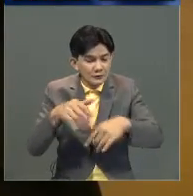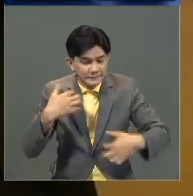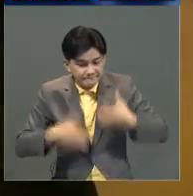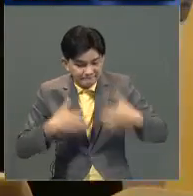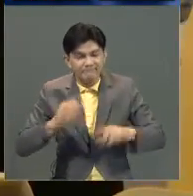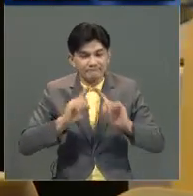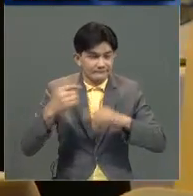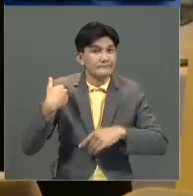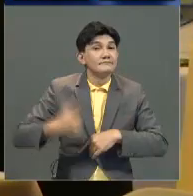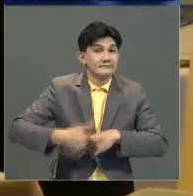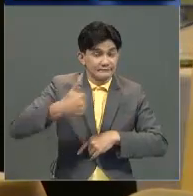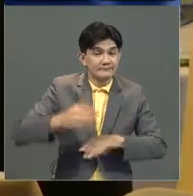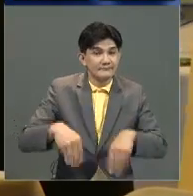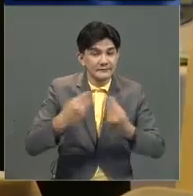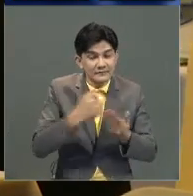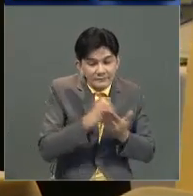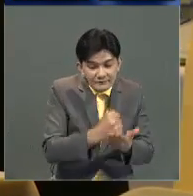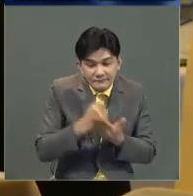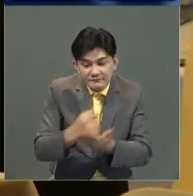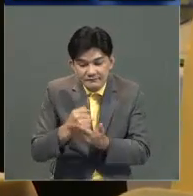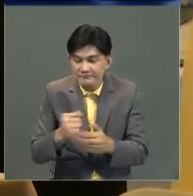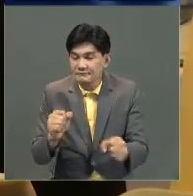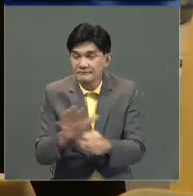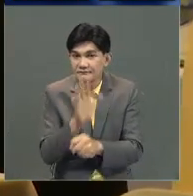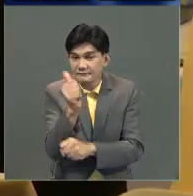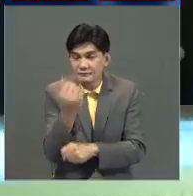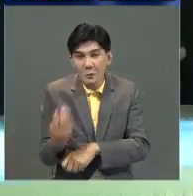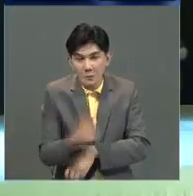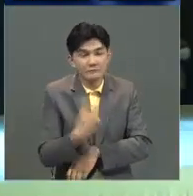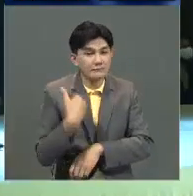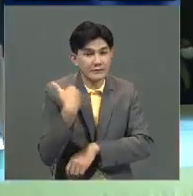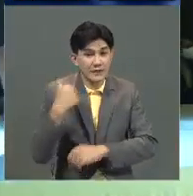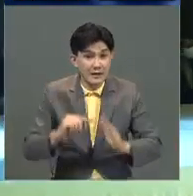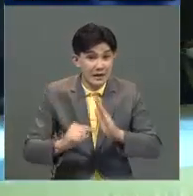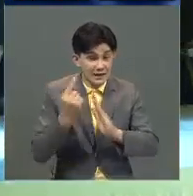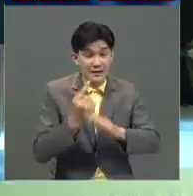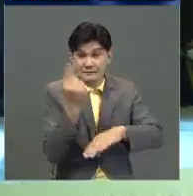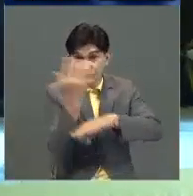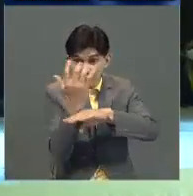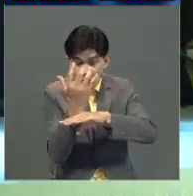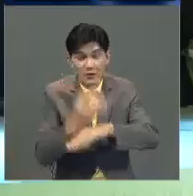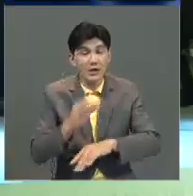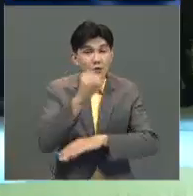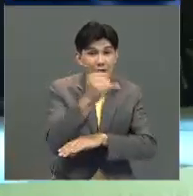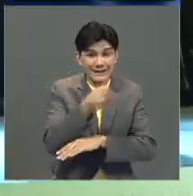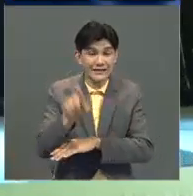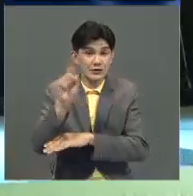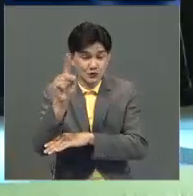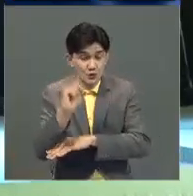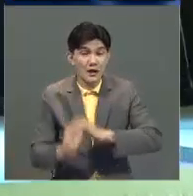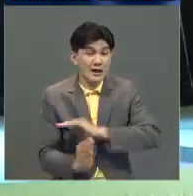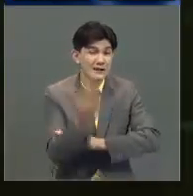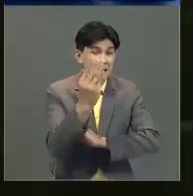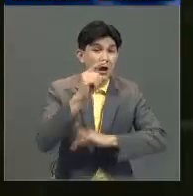ความเดือดร้อนต่างๆเพื่อให้ได้รับความช่วยเหลืออย่างทั่วถึงแล้วก็รวดเร็วโดยเราจะเริ่มออกอากาศนะคะทุกวันจันทร์ถึงศุกร์ภ